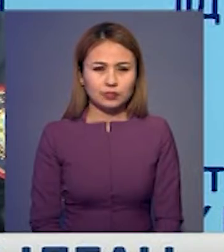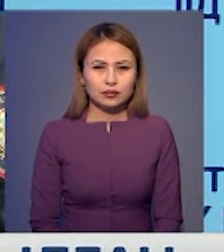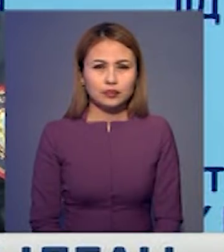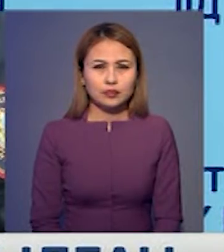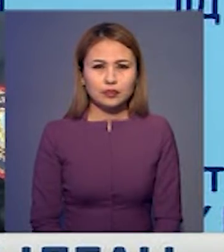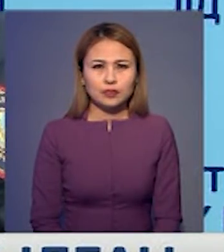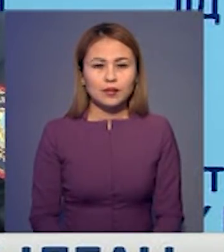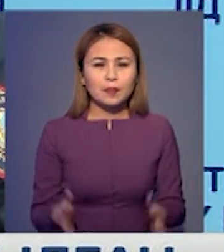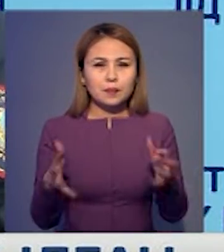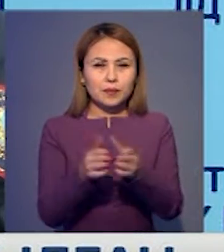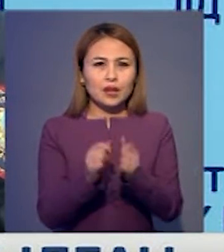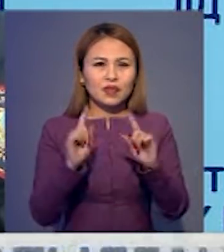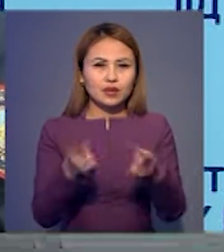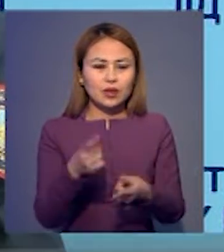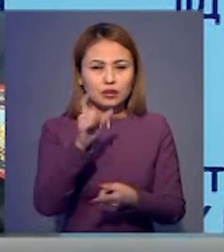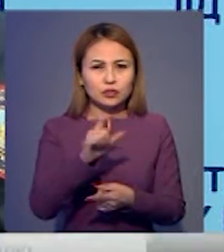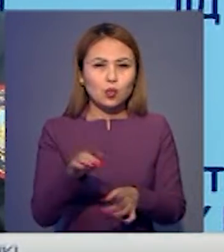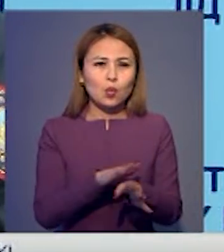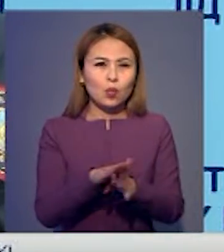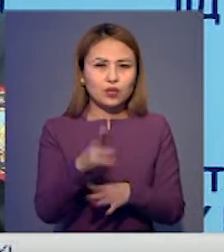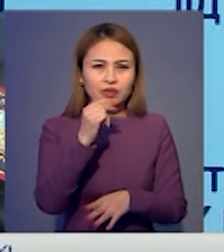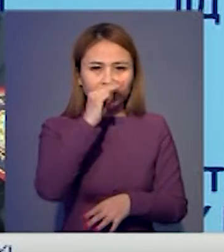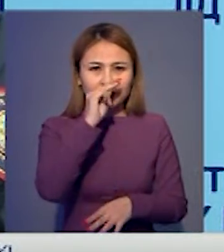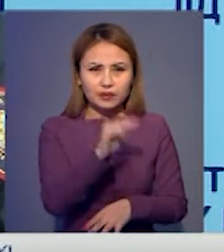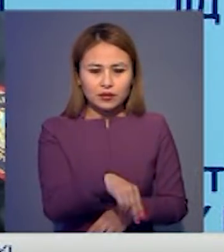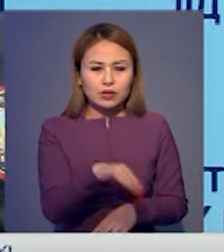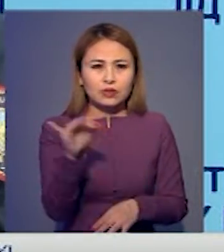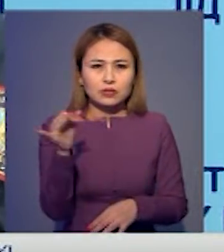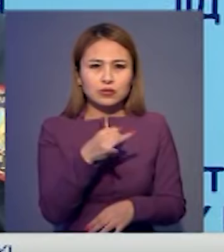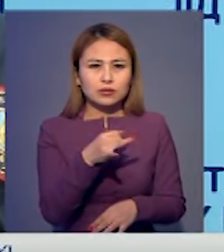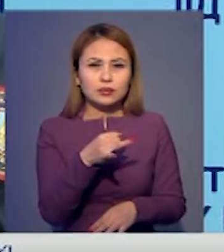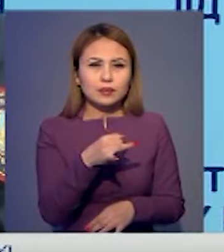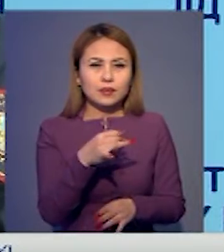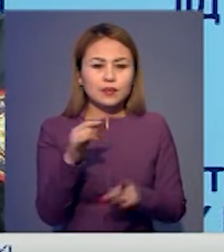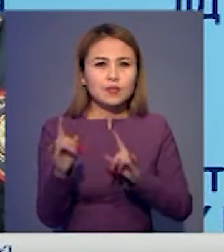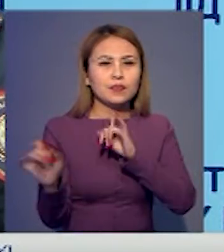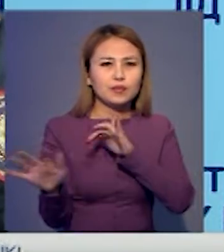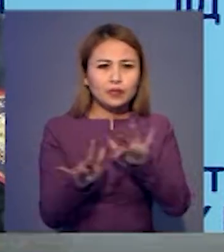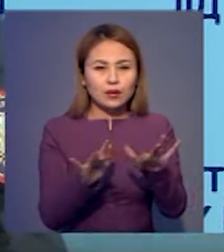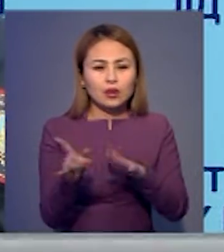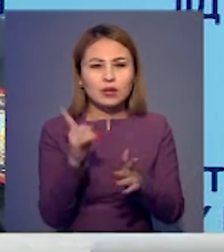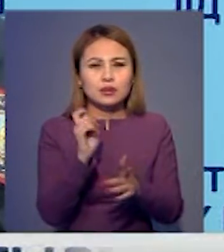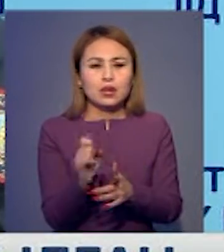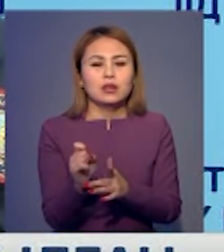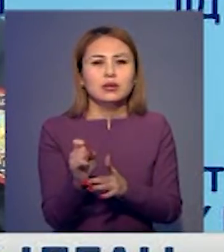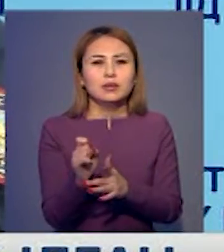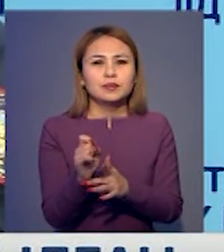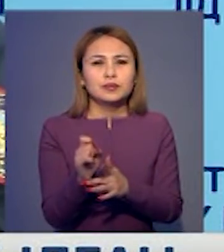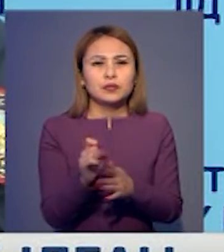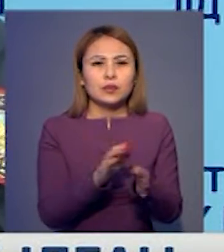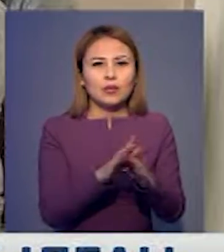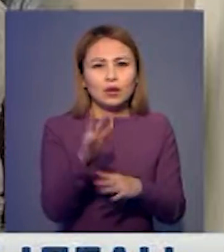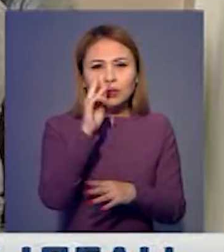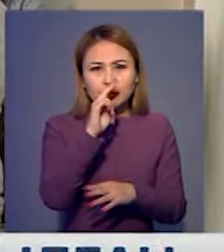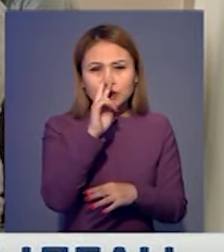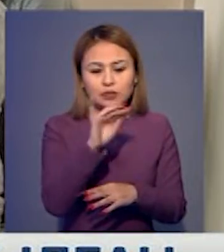Күдікті ұсталған адамдар өздерін кінәсін толықтай мойындап, бүгінгі таңда өздерінің іс әрекеттеріне, жасаған қылмыс әрекеттеріне толықтай өкініп